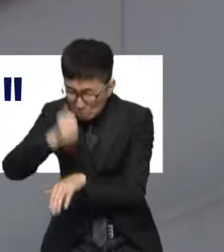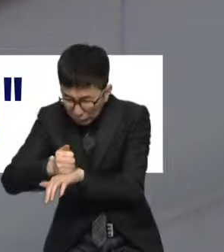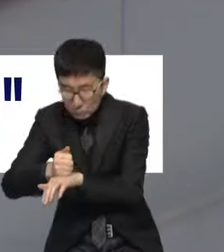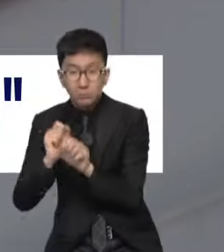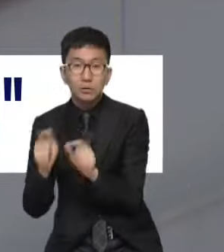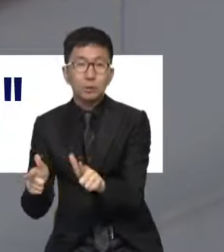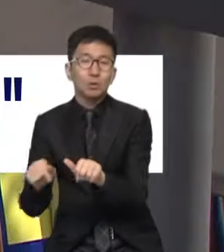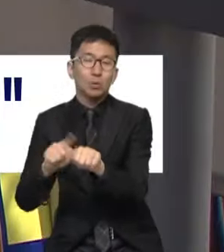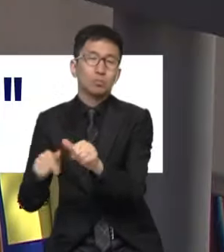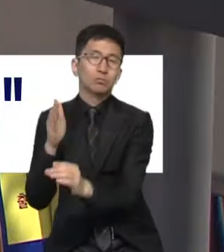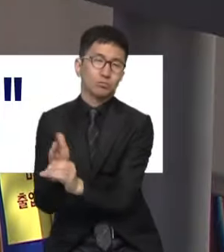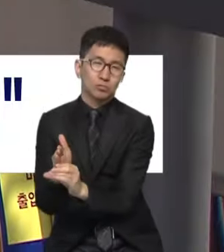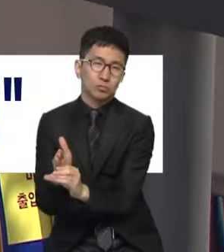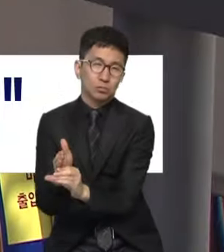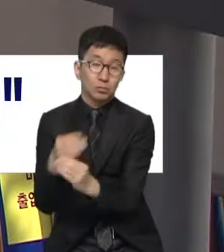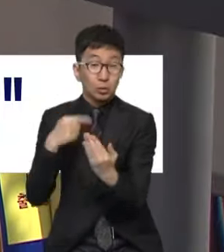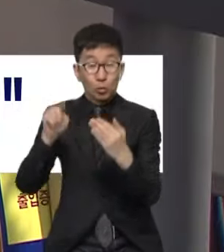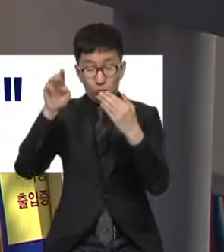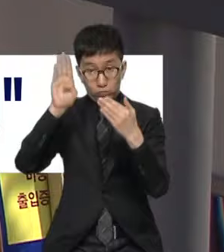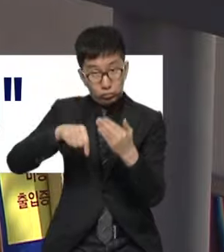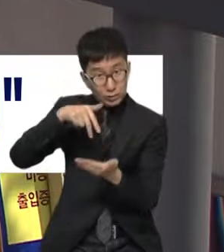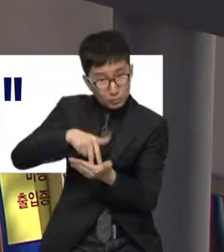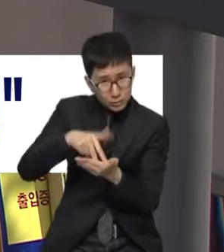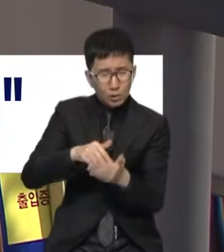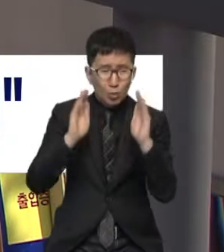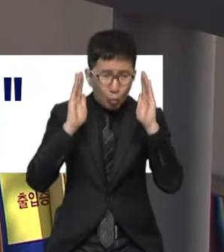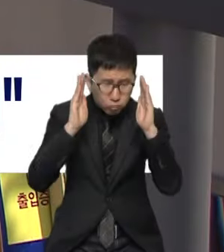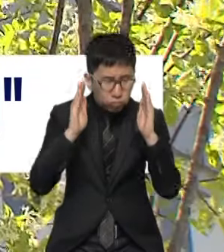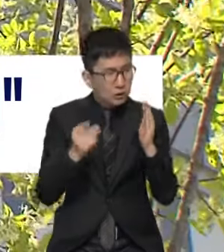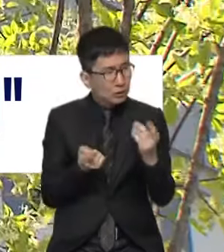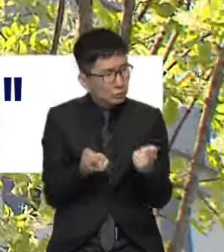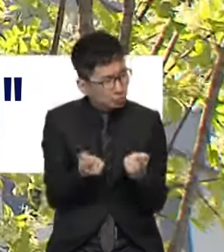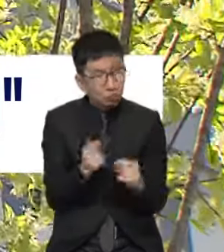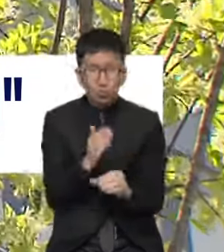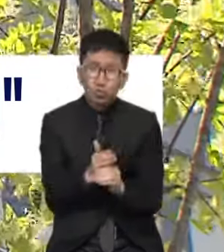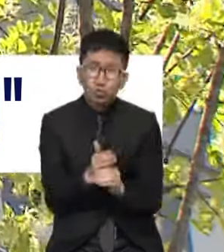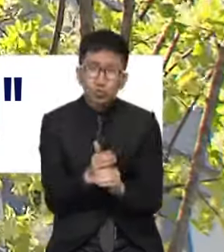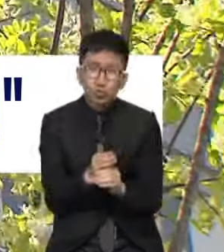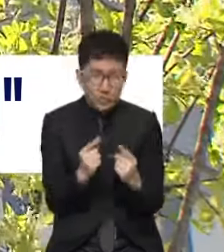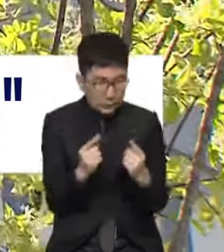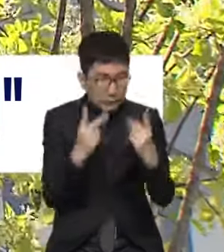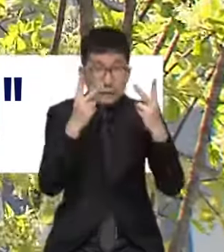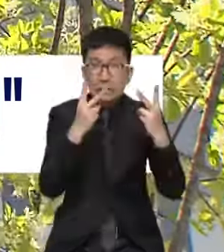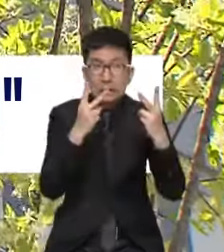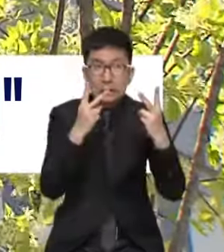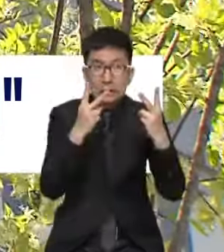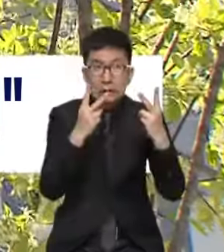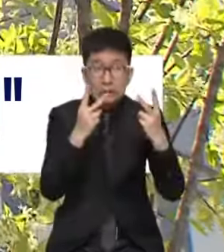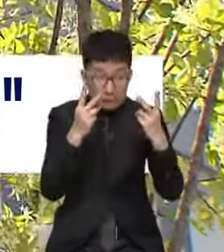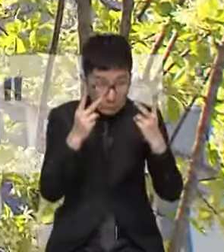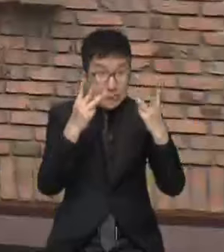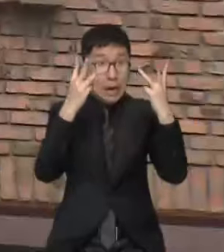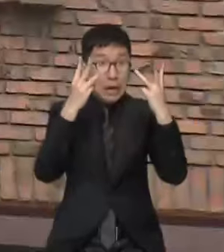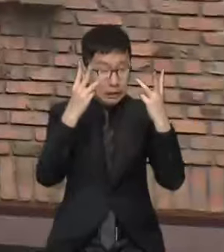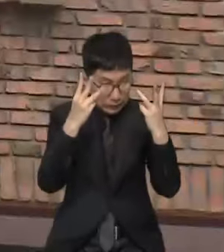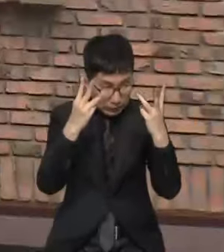가운데 교육부는 대학들이 학사 운영을 유연하게 하고 있기 때문에 대규모 유급은 발생하지 않을 것이라고